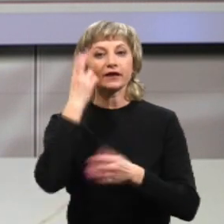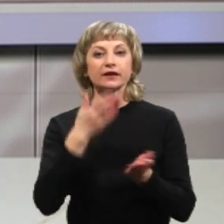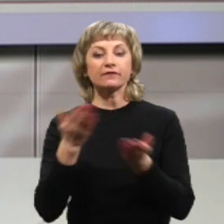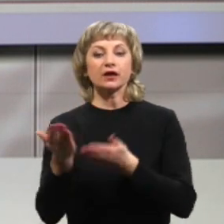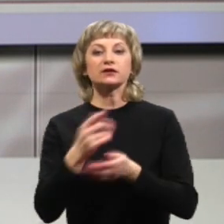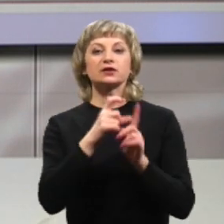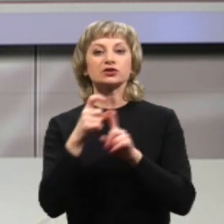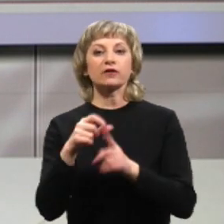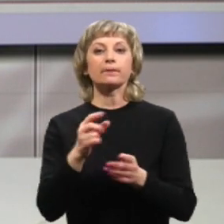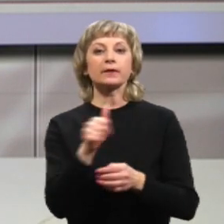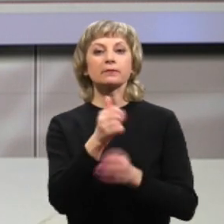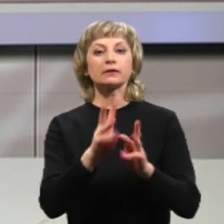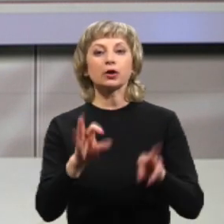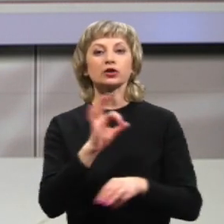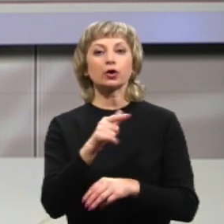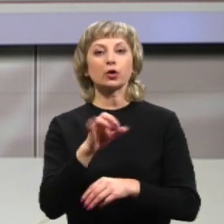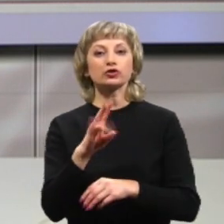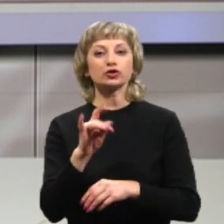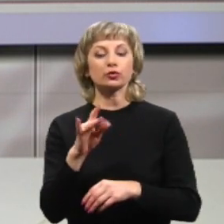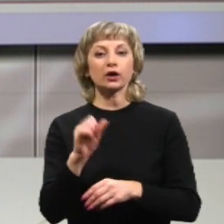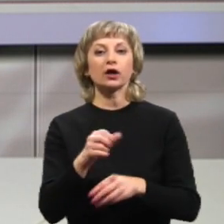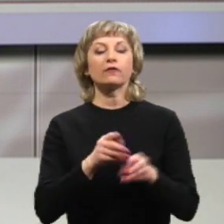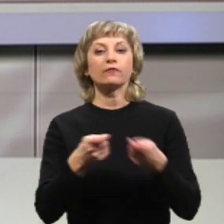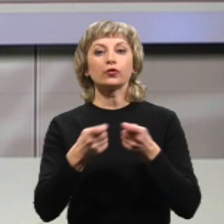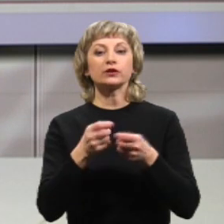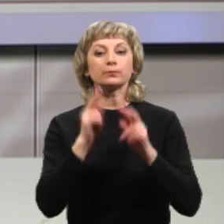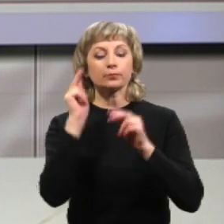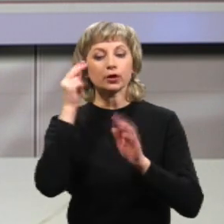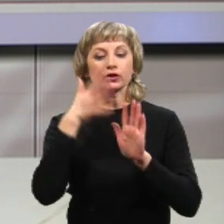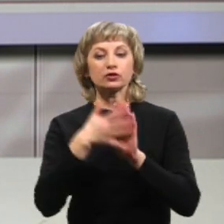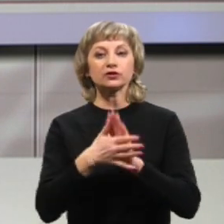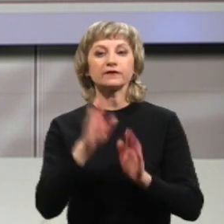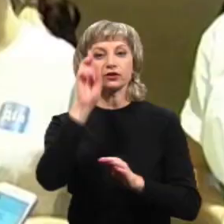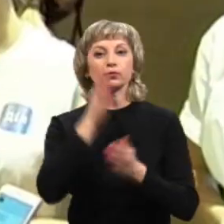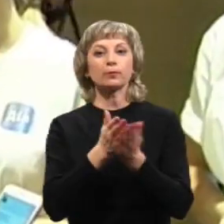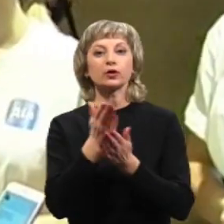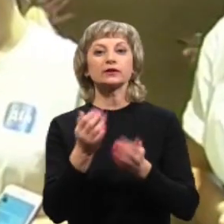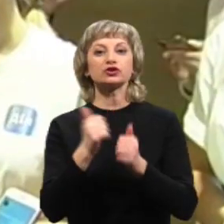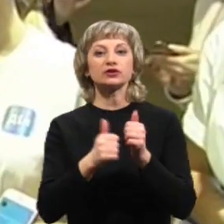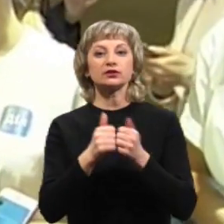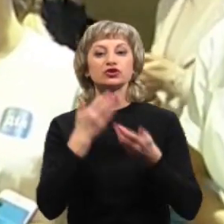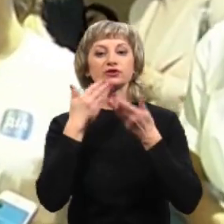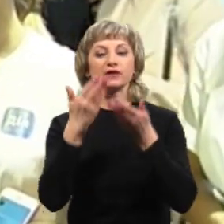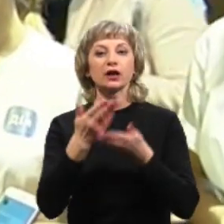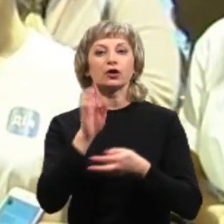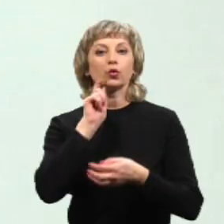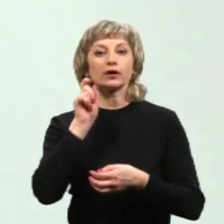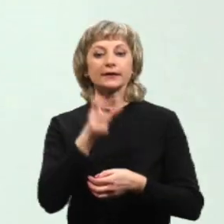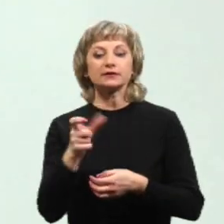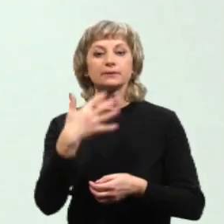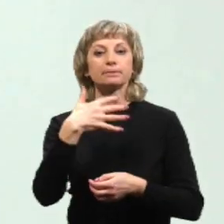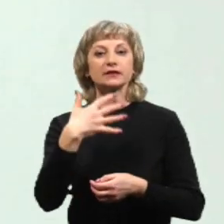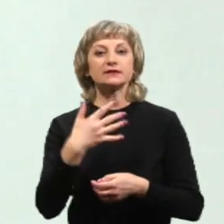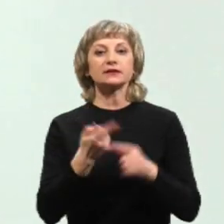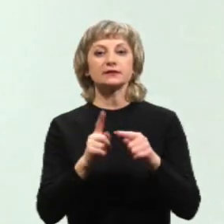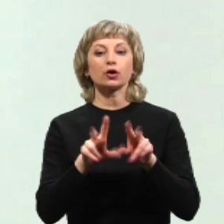За словами прем'єр-міністра Олексія Гончарука, в уряді проаналізували державні послуги, за якими найчастіше звертаються українці. 50 з